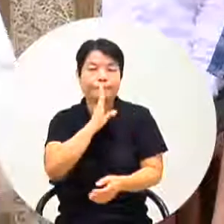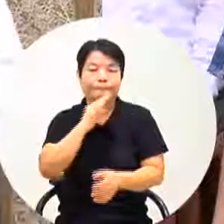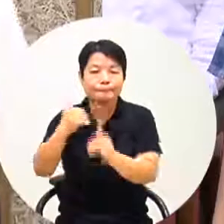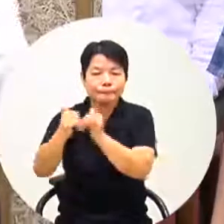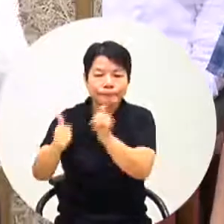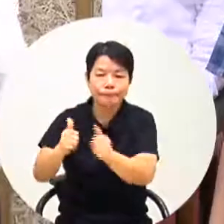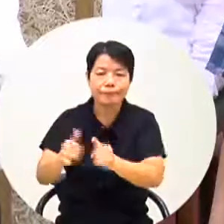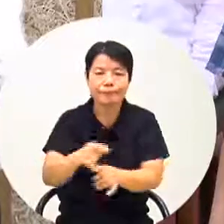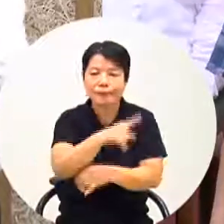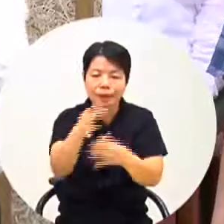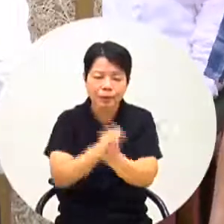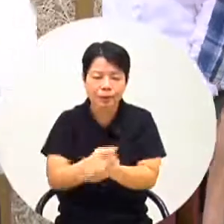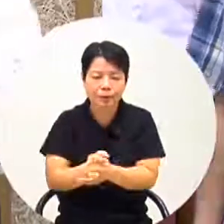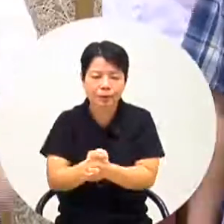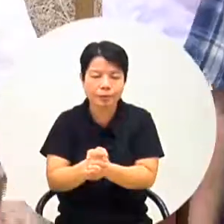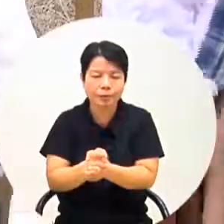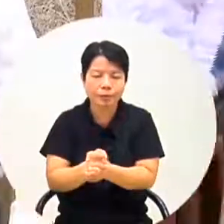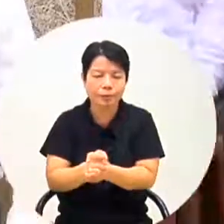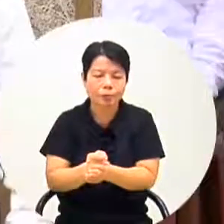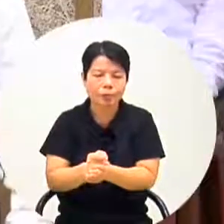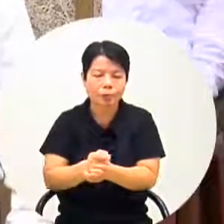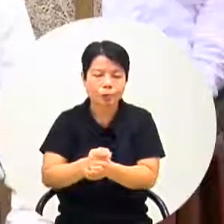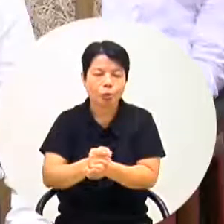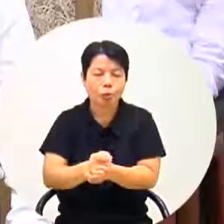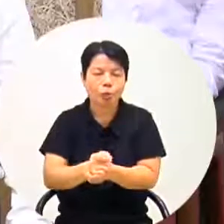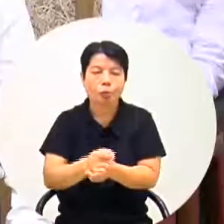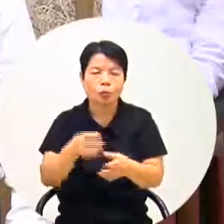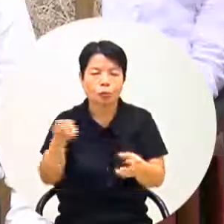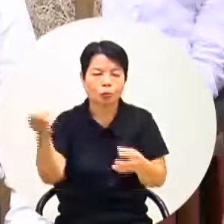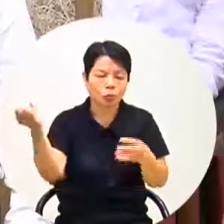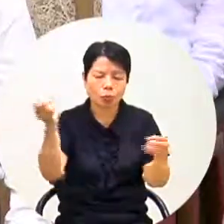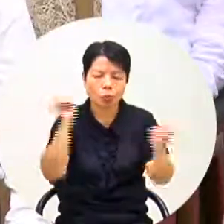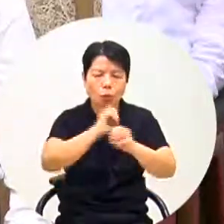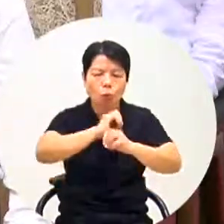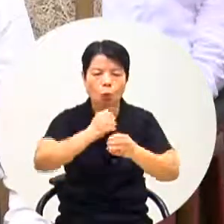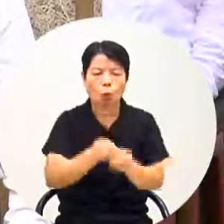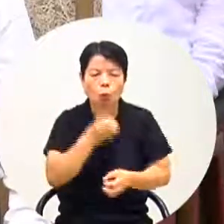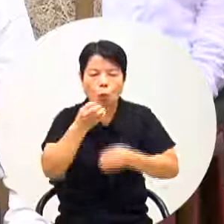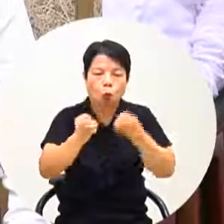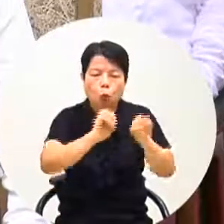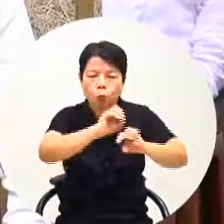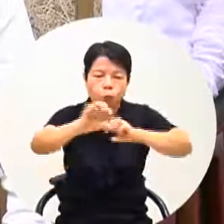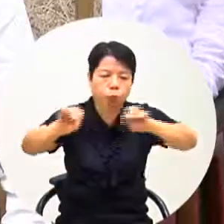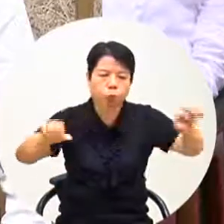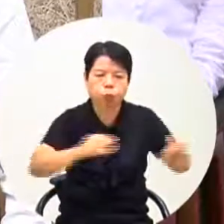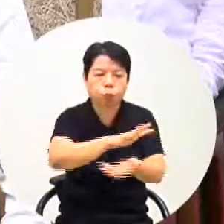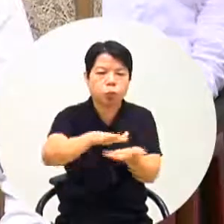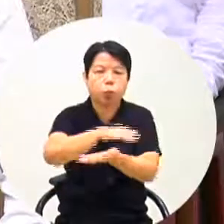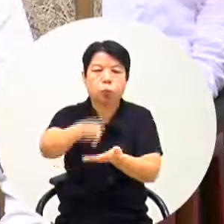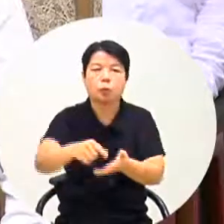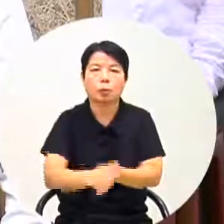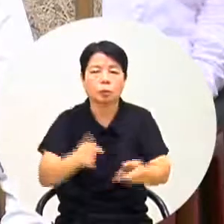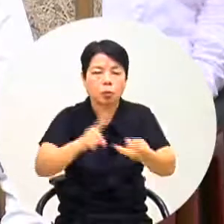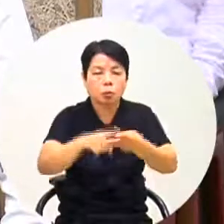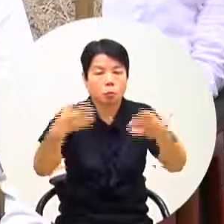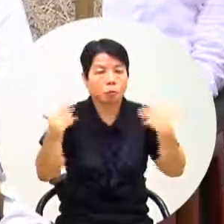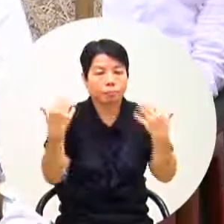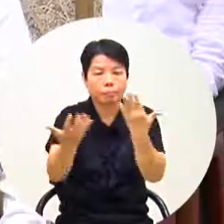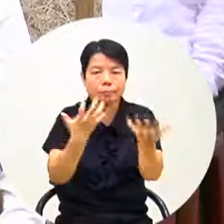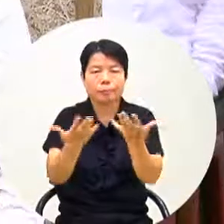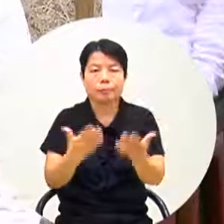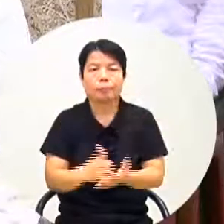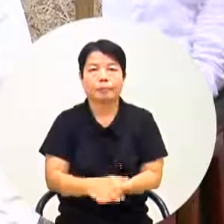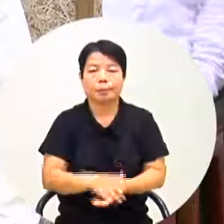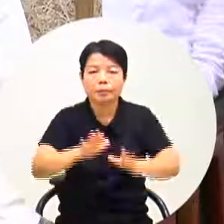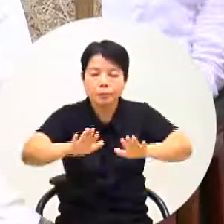直有咧传啦吼。啊，以阿姨遐召开说明会，啊注意啊足清楚的，啊以